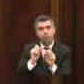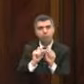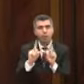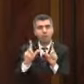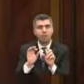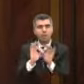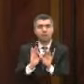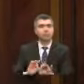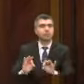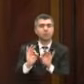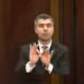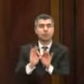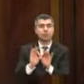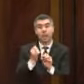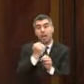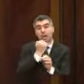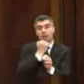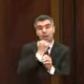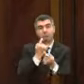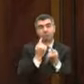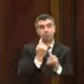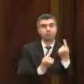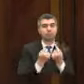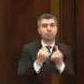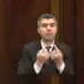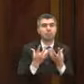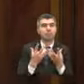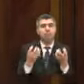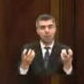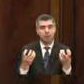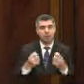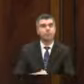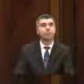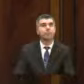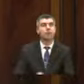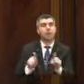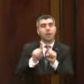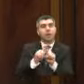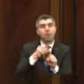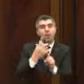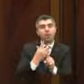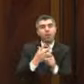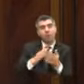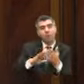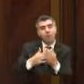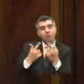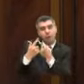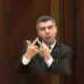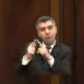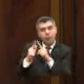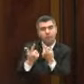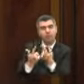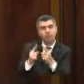مستدام، وأخطاء قاتلة قامت بها الحكومة في هذا الباب. وهنا أتكلم عن الانكماش الذي عرفه العرض